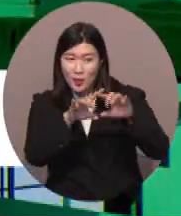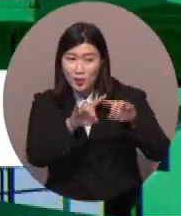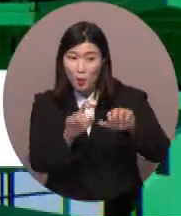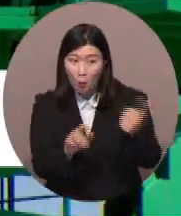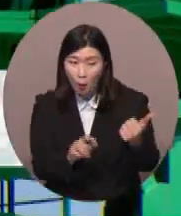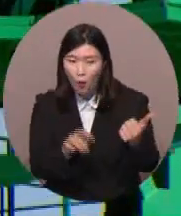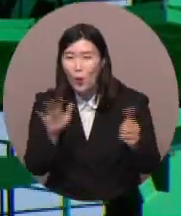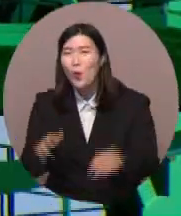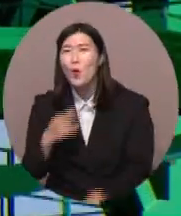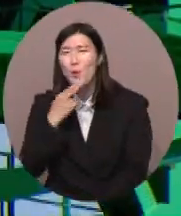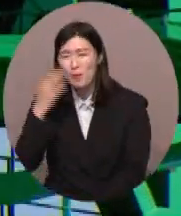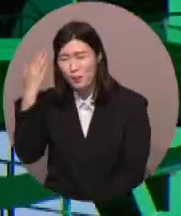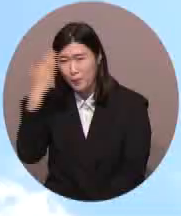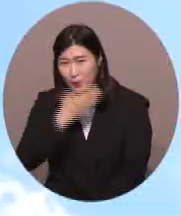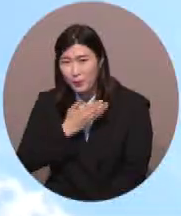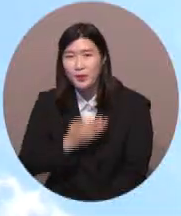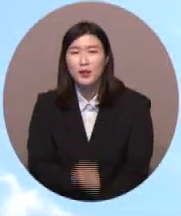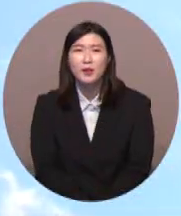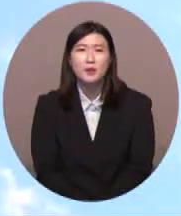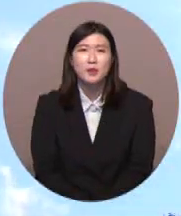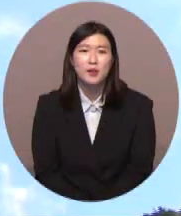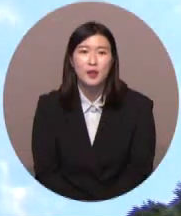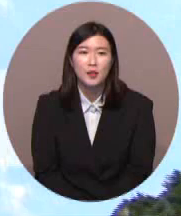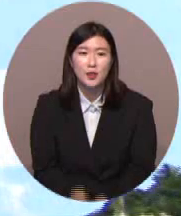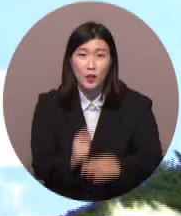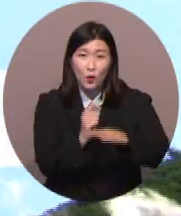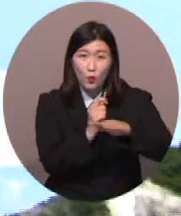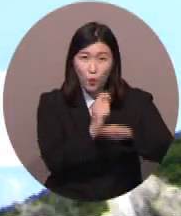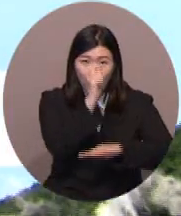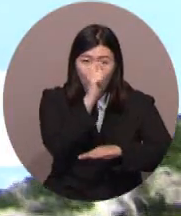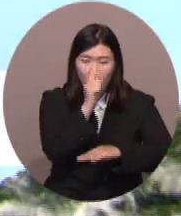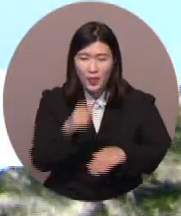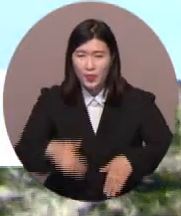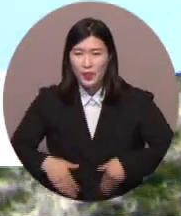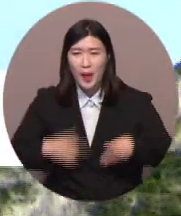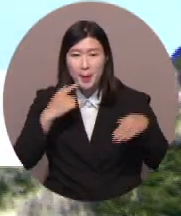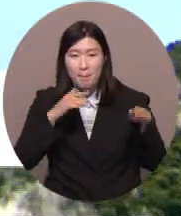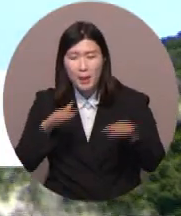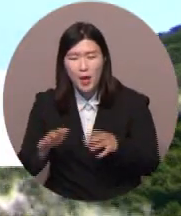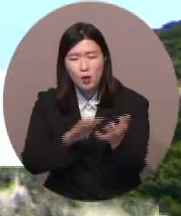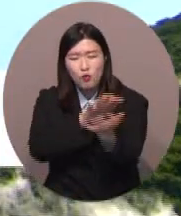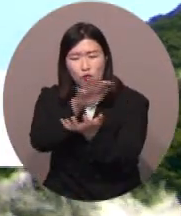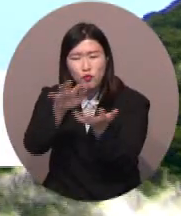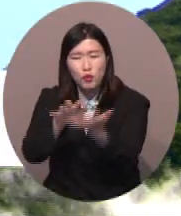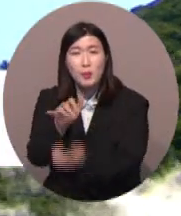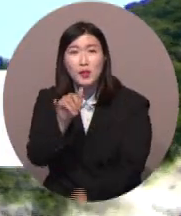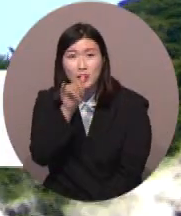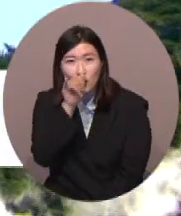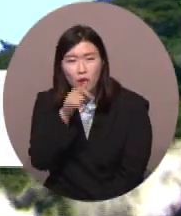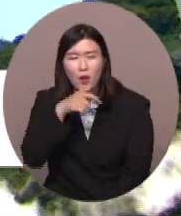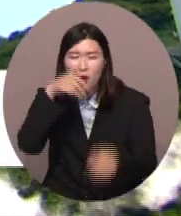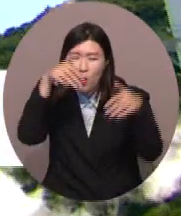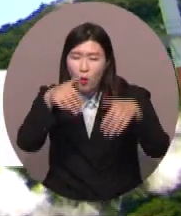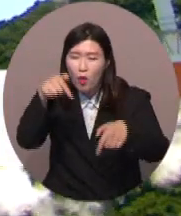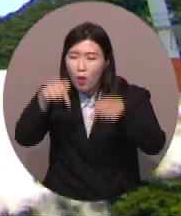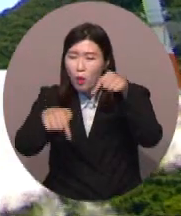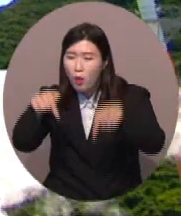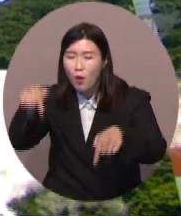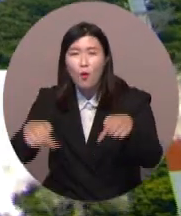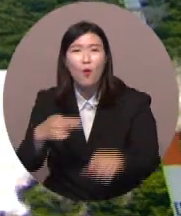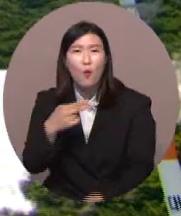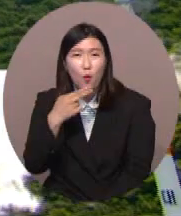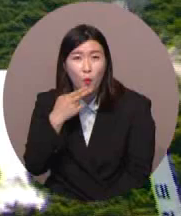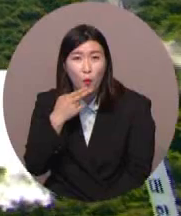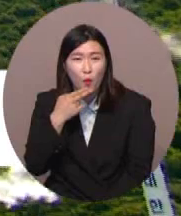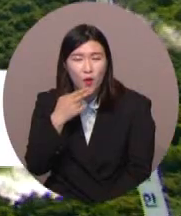부품 결함도 없었습니다. 현재 고온과 남해 일대에 약한 구름대가 있으나 낙뢰나 강우 가능성은 전혀 없는 것으로